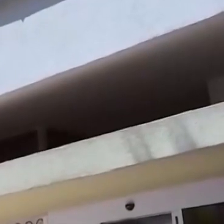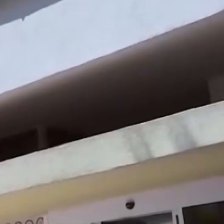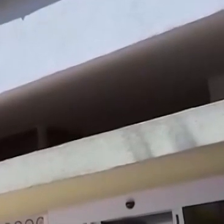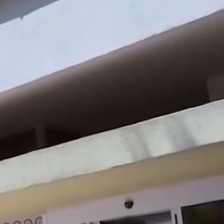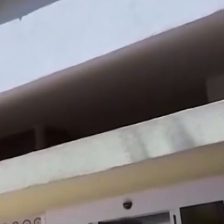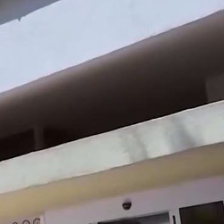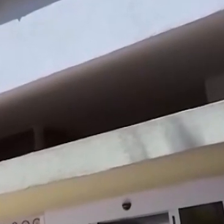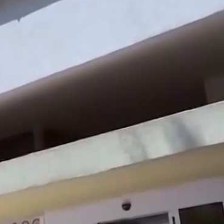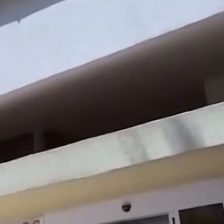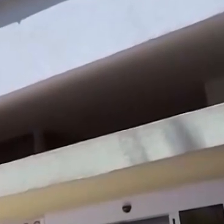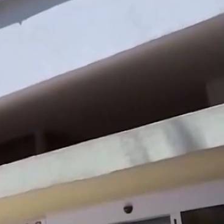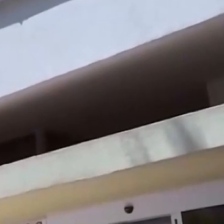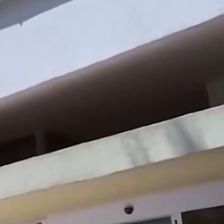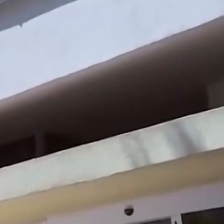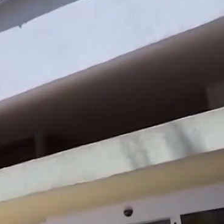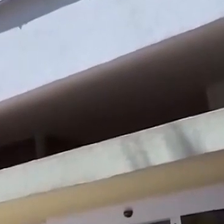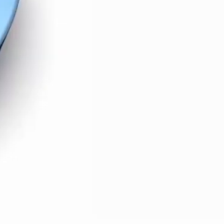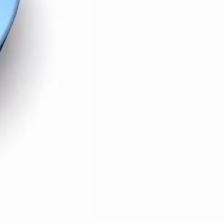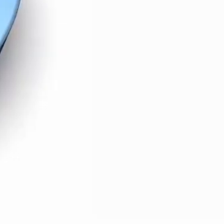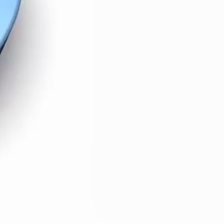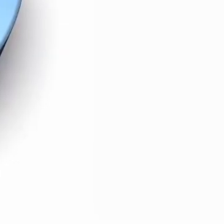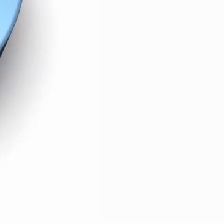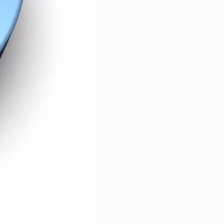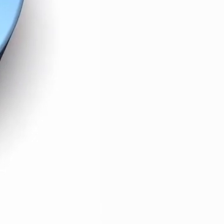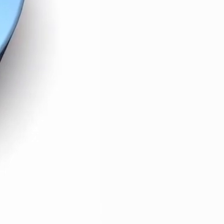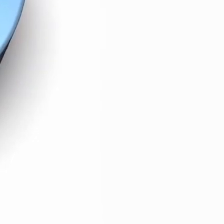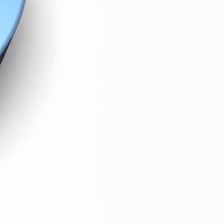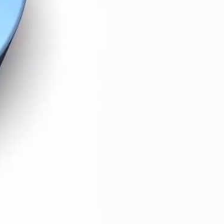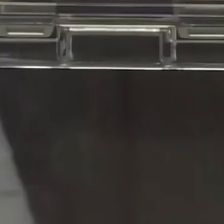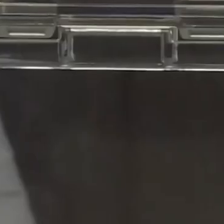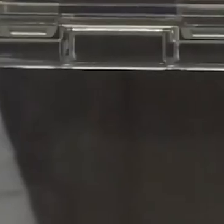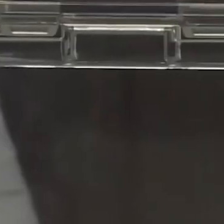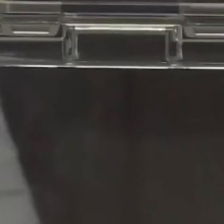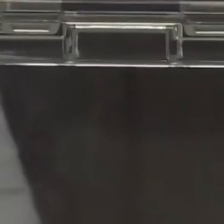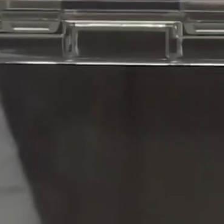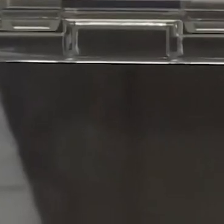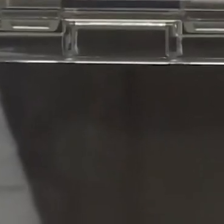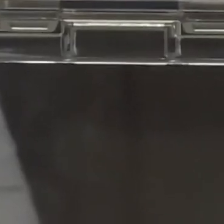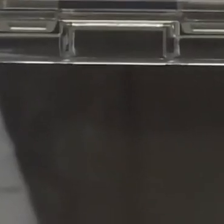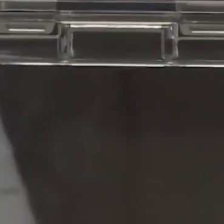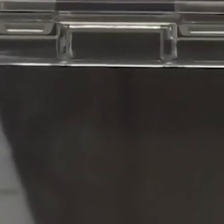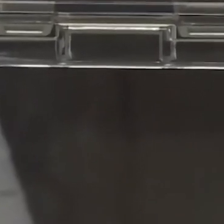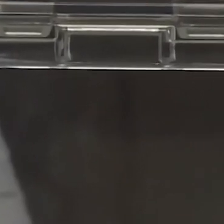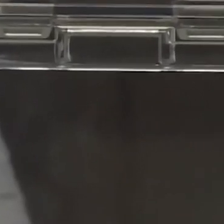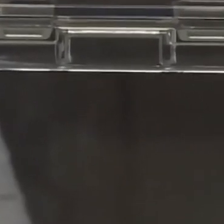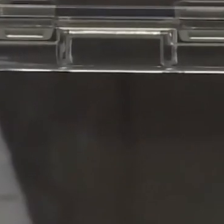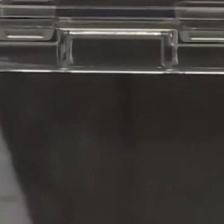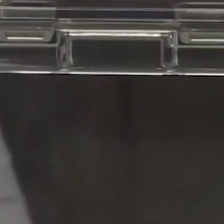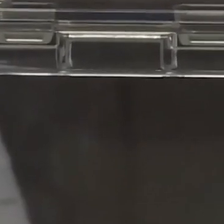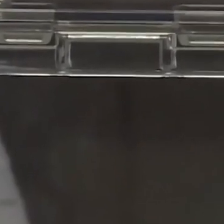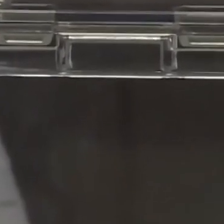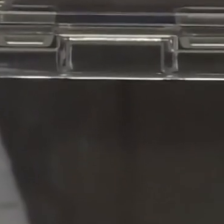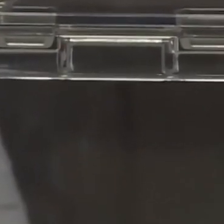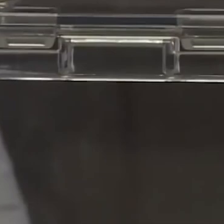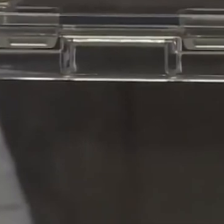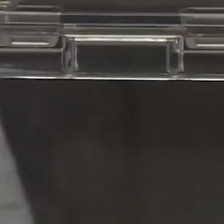bir siyasi partinin gençlik koluna üye olanların oranı ise %10 civarında. Ve bu oran 1999'dan 2008'e